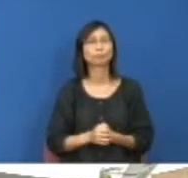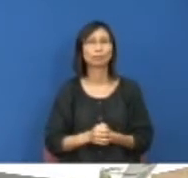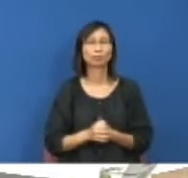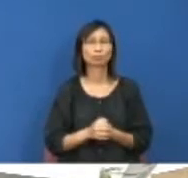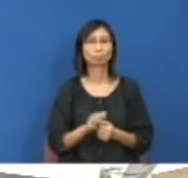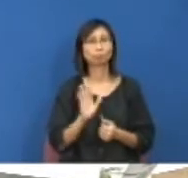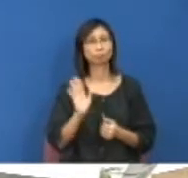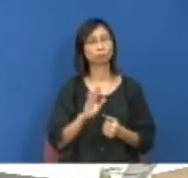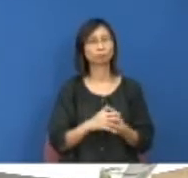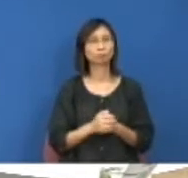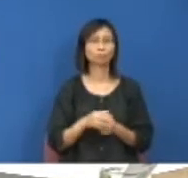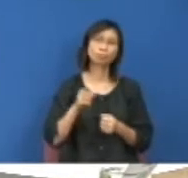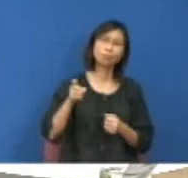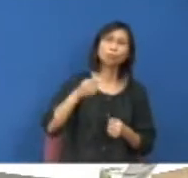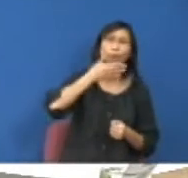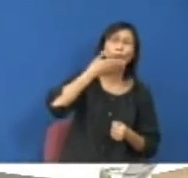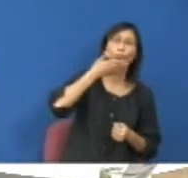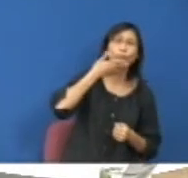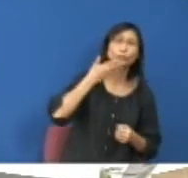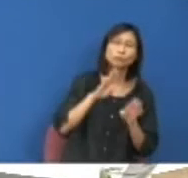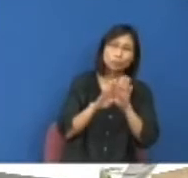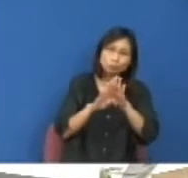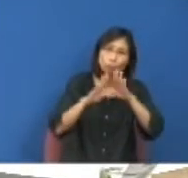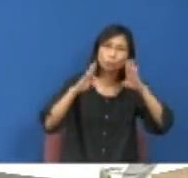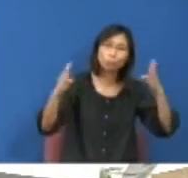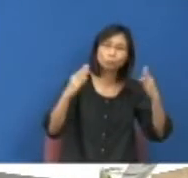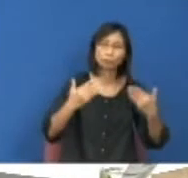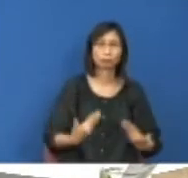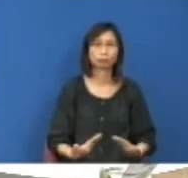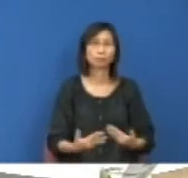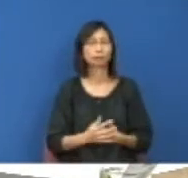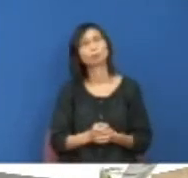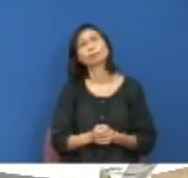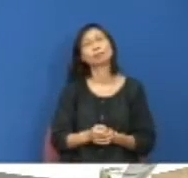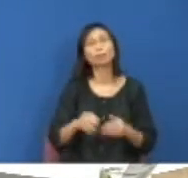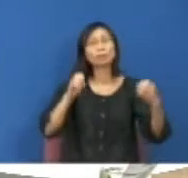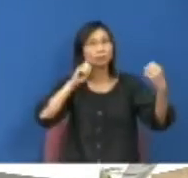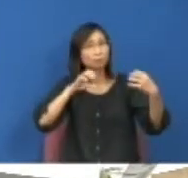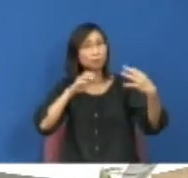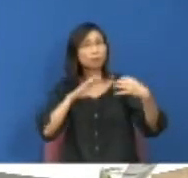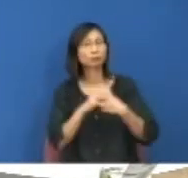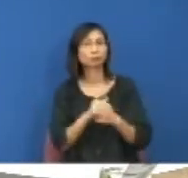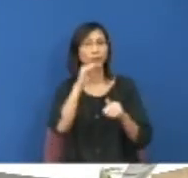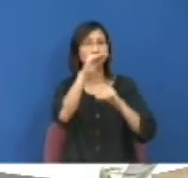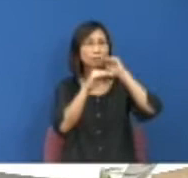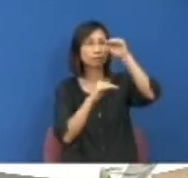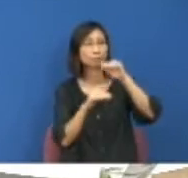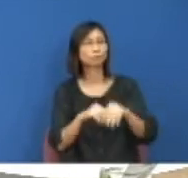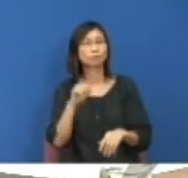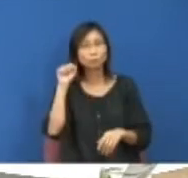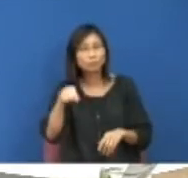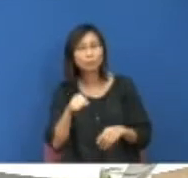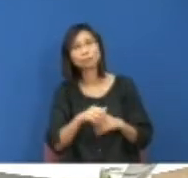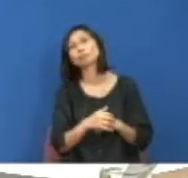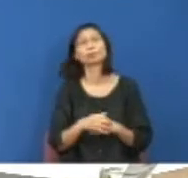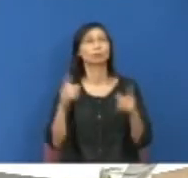為其實佢係一個萌芽嚟噶嘛。佢哋討論嘅本題就係階級，而且佢覺得要 take side， 要代表個窮